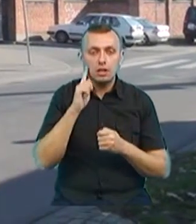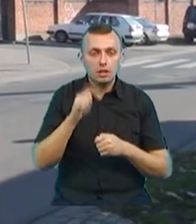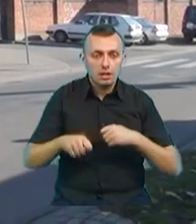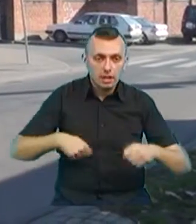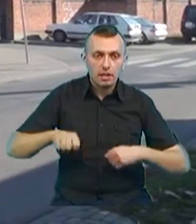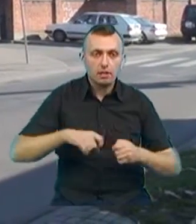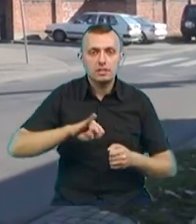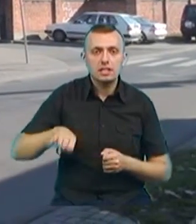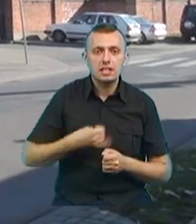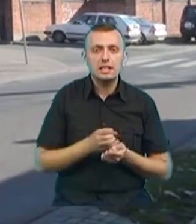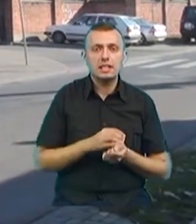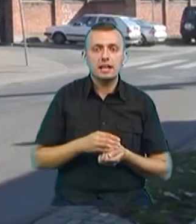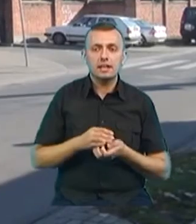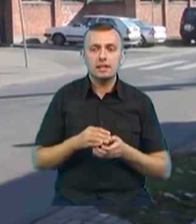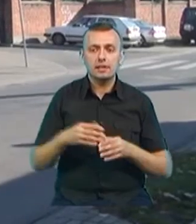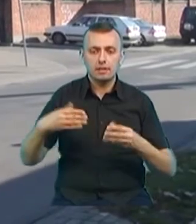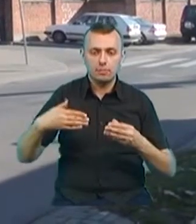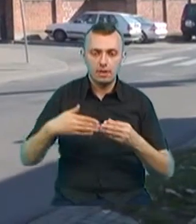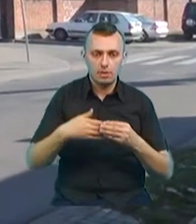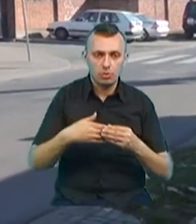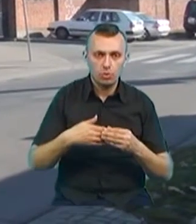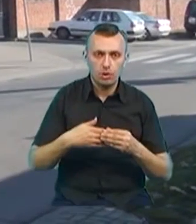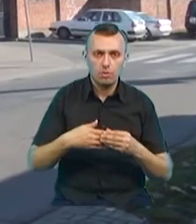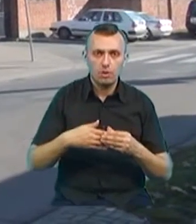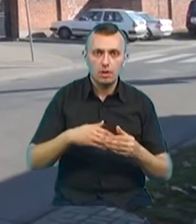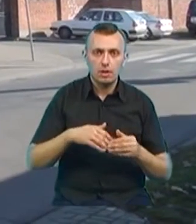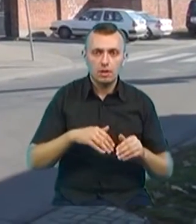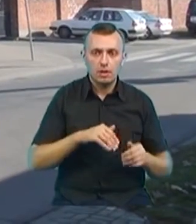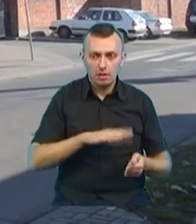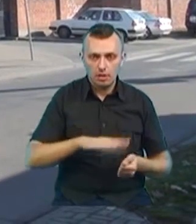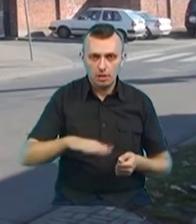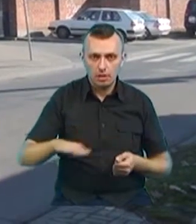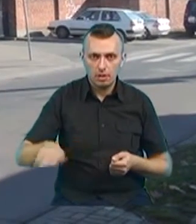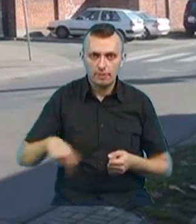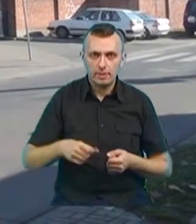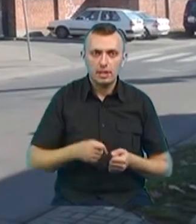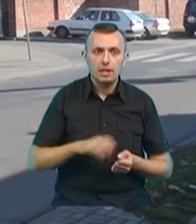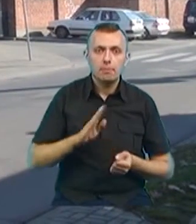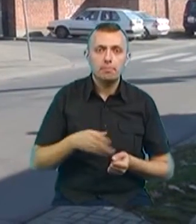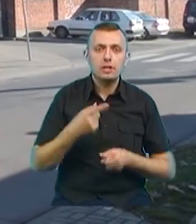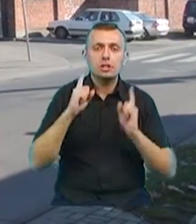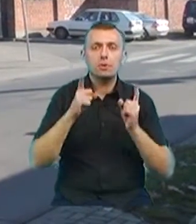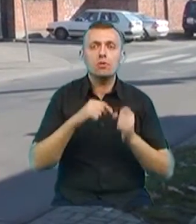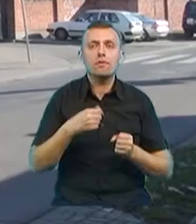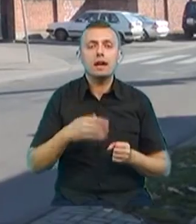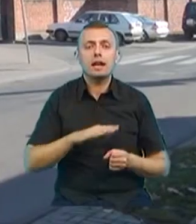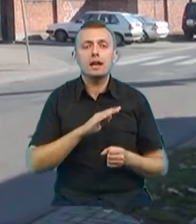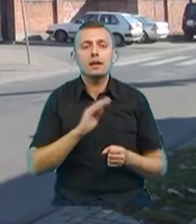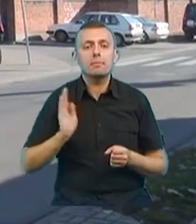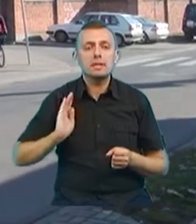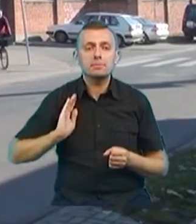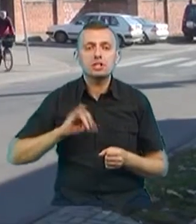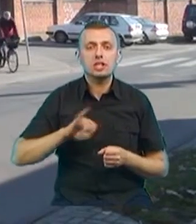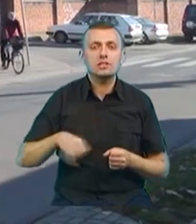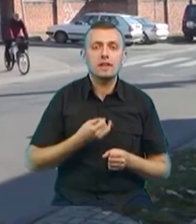jaki sposób parkują. Osoby, które utrudniają ruch, będą surowo karane. Również zwrócimy uwagę na bezpieczeństwo,